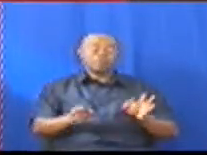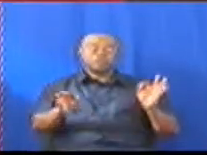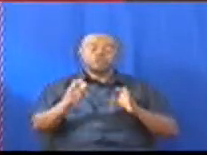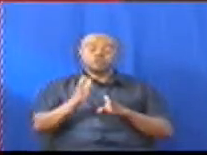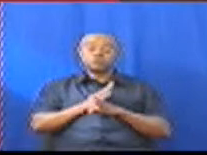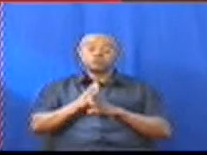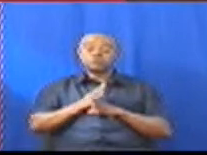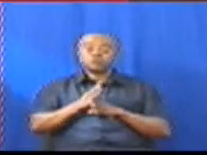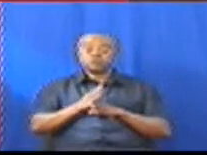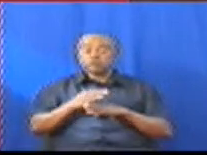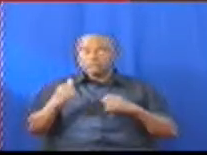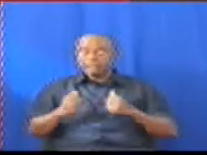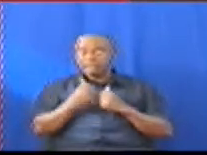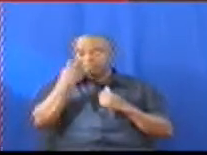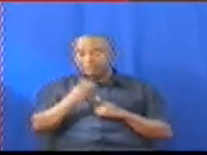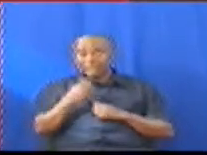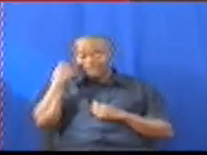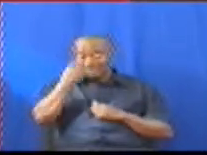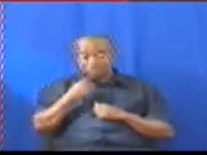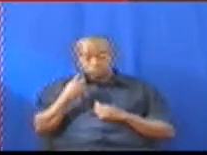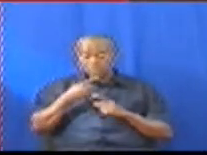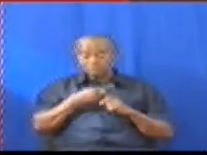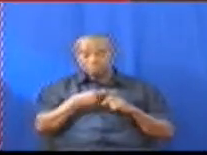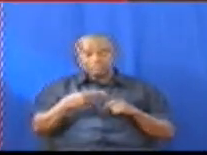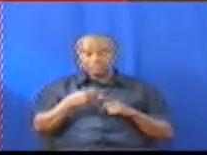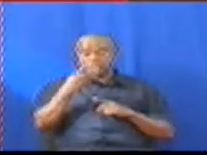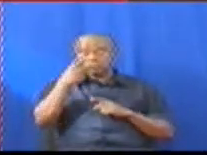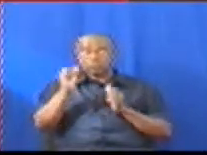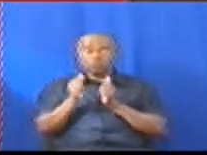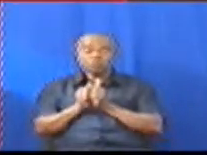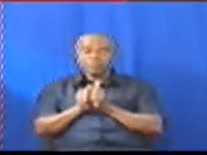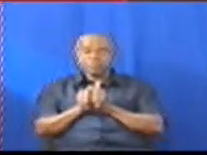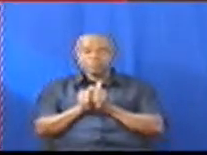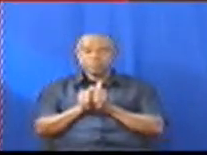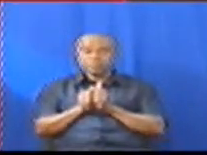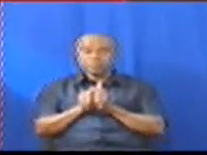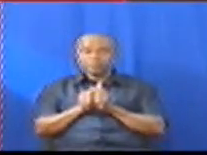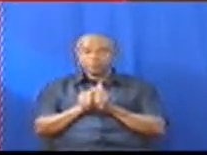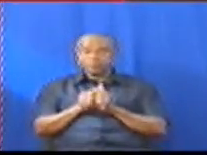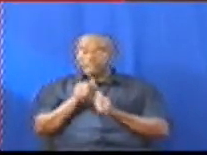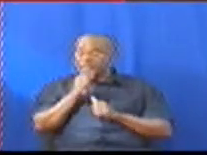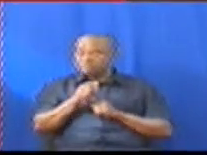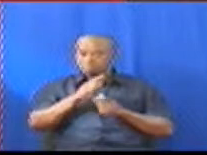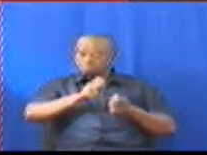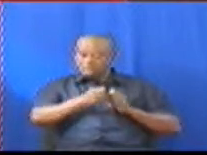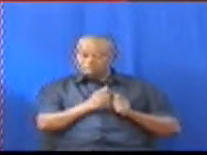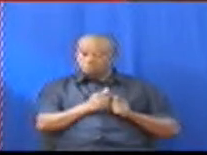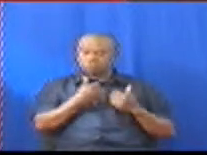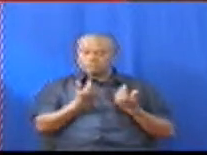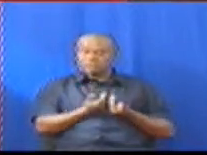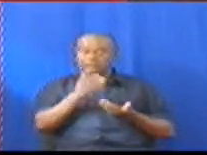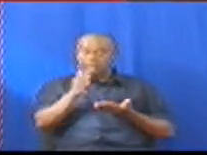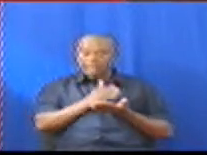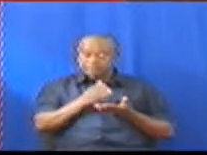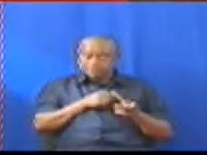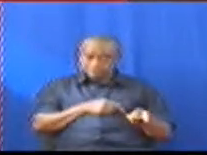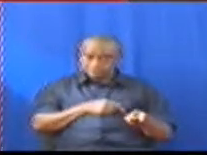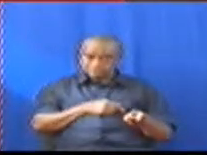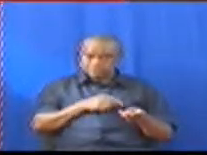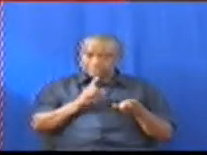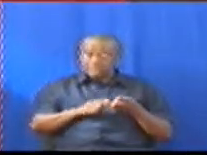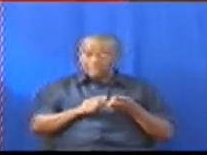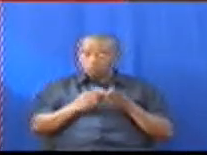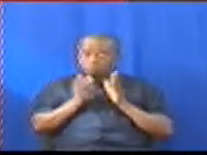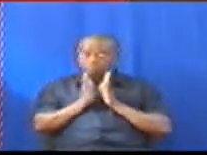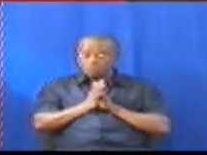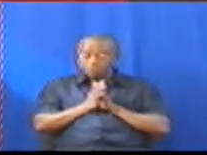ya 310 ambayo inataka kwamba sasa marekebisho yawe mashauri au maombi